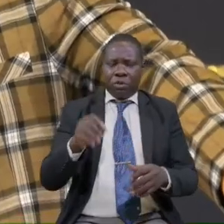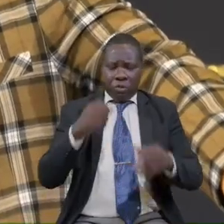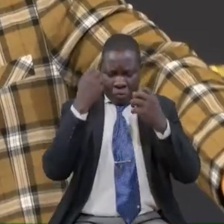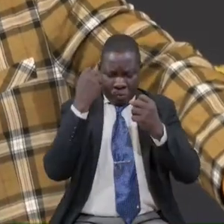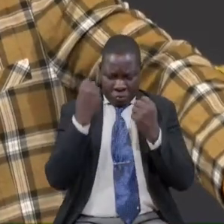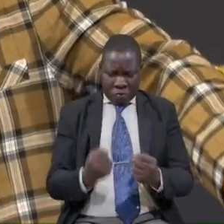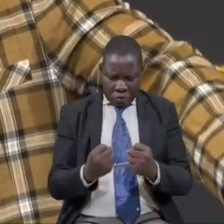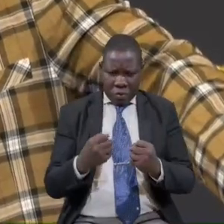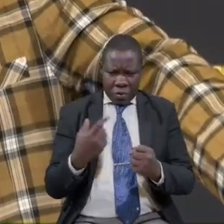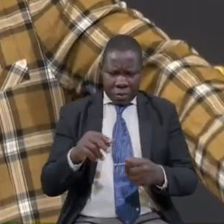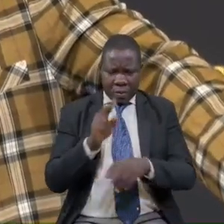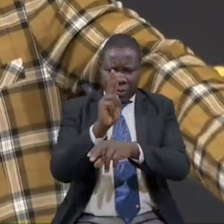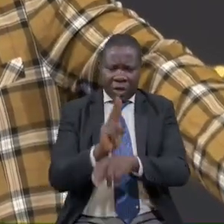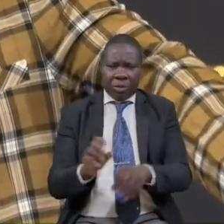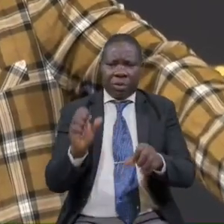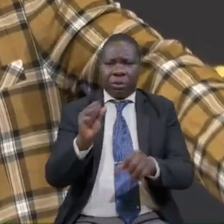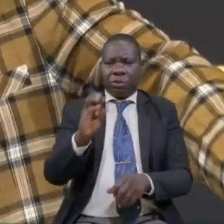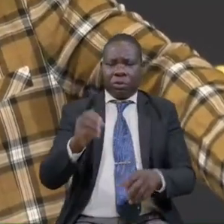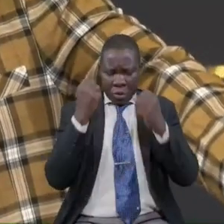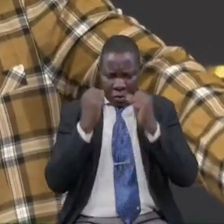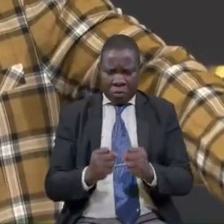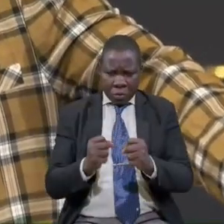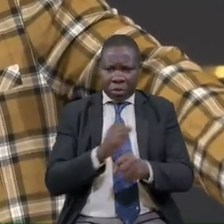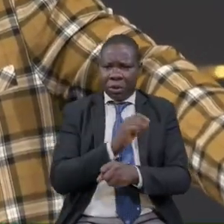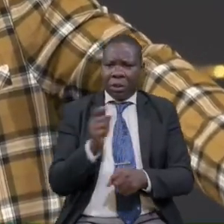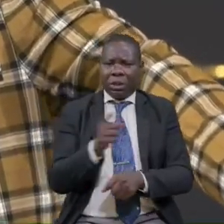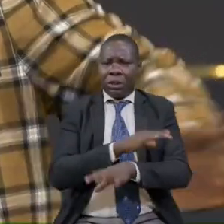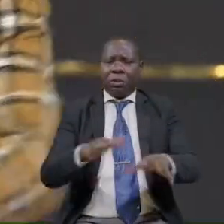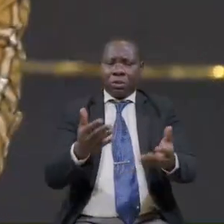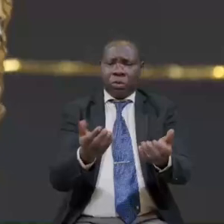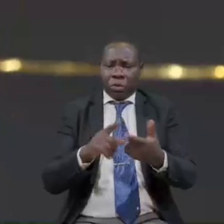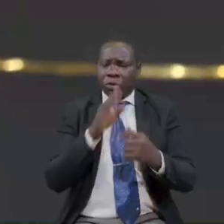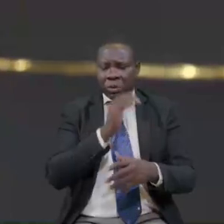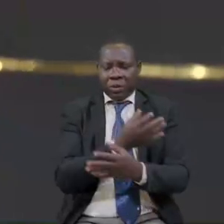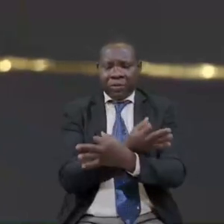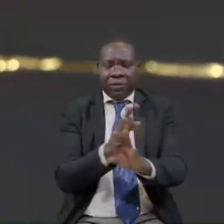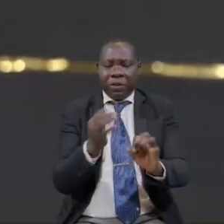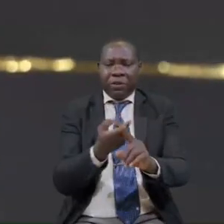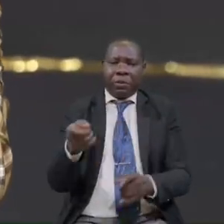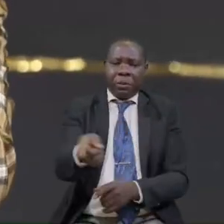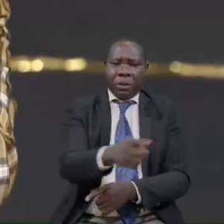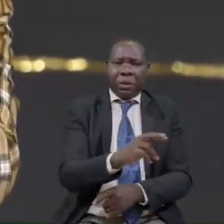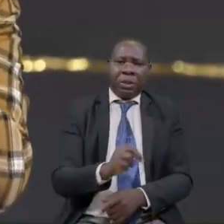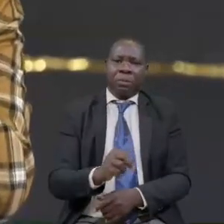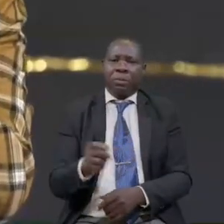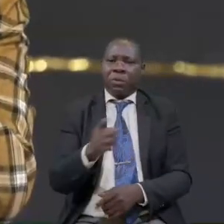est si têtue. Et ils ne veulent même pas en être affranchis.